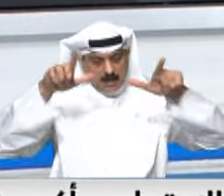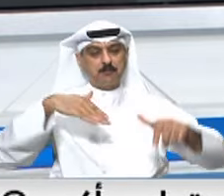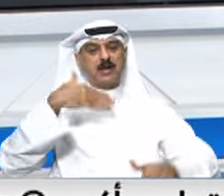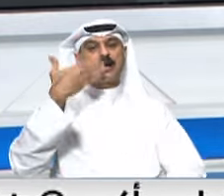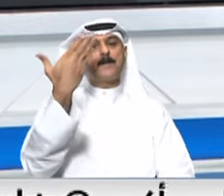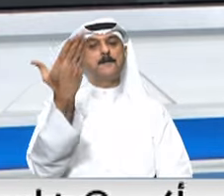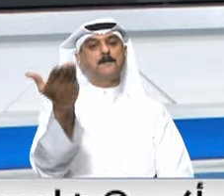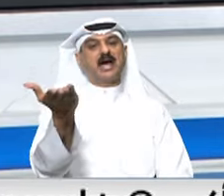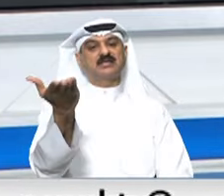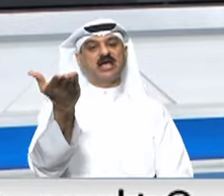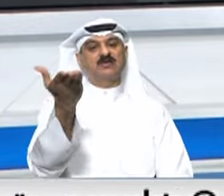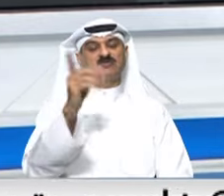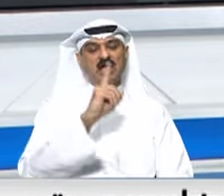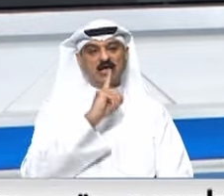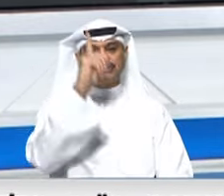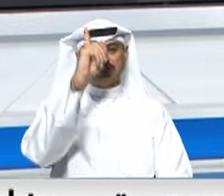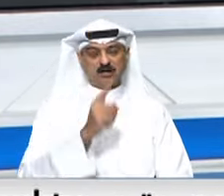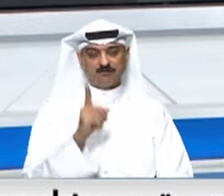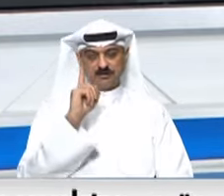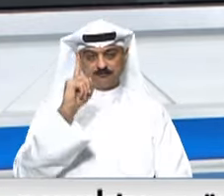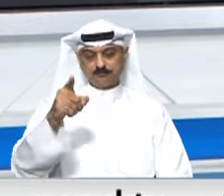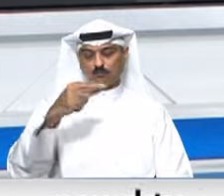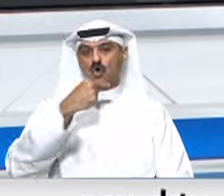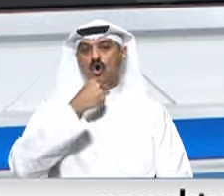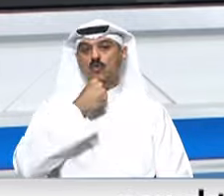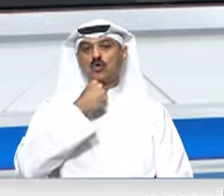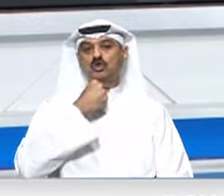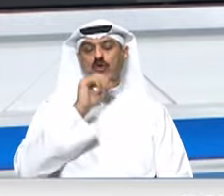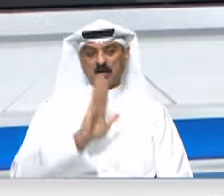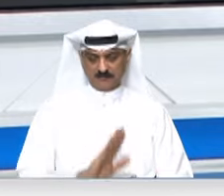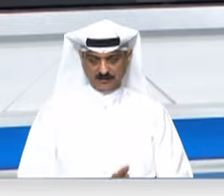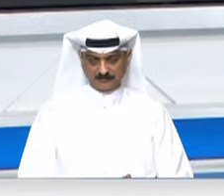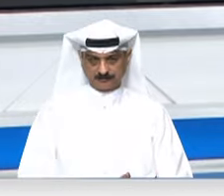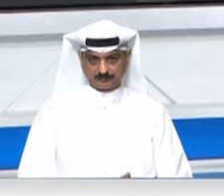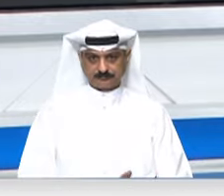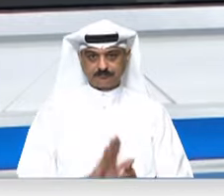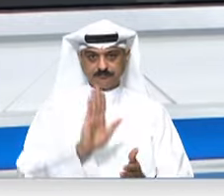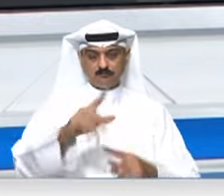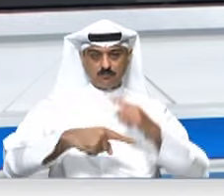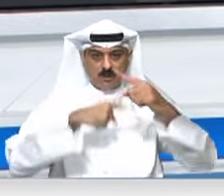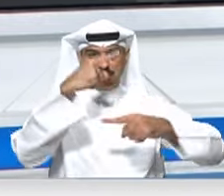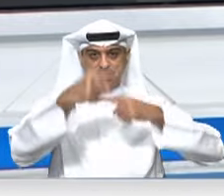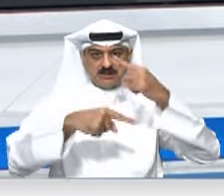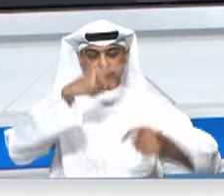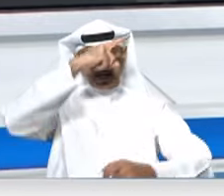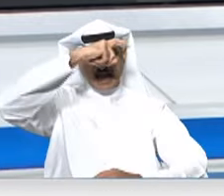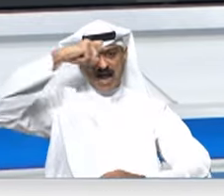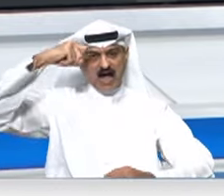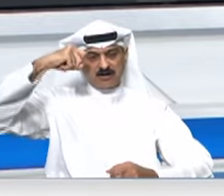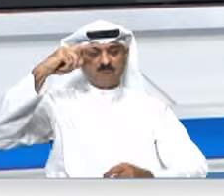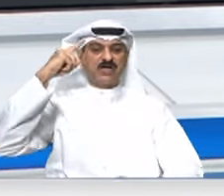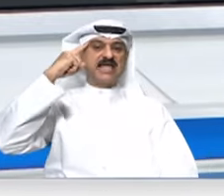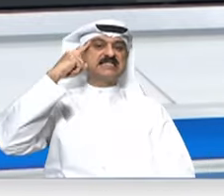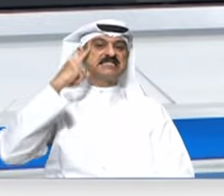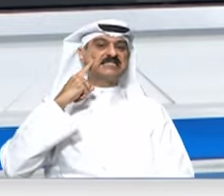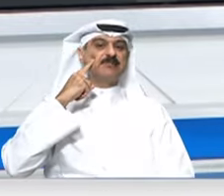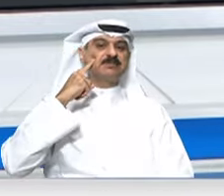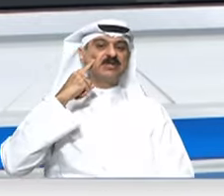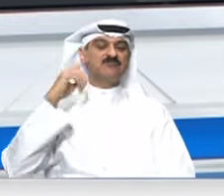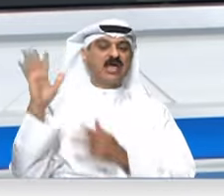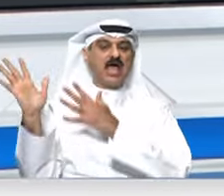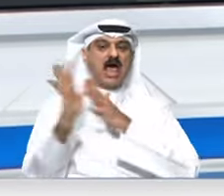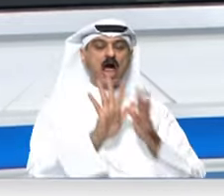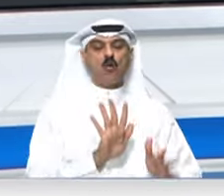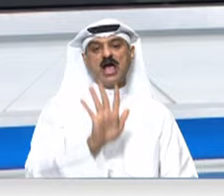فرص الغبار باذن الله في يوم الجمعه في نشراتنا القادمه ايضا الاجواء راح تستمر ويانا حاره 50 في يوم السبت مع هوا شمالي غربي